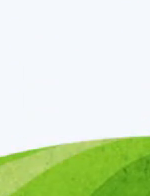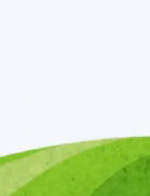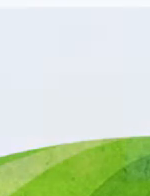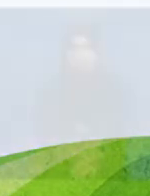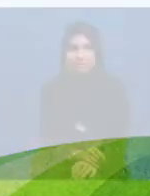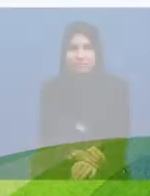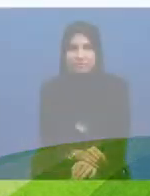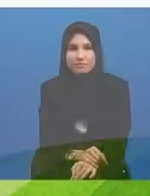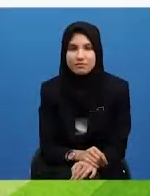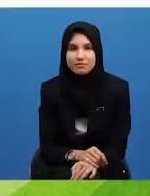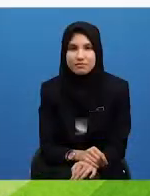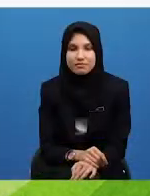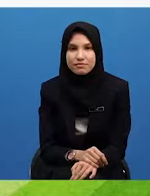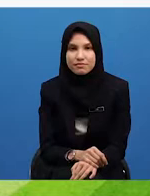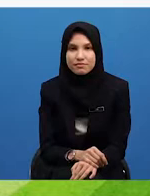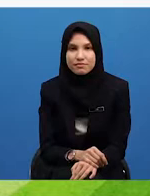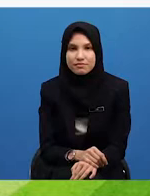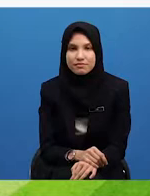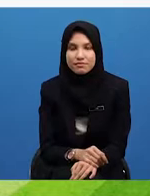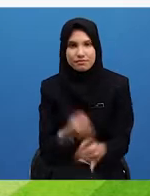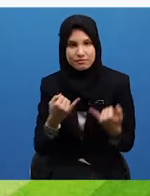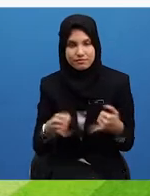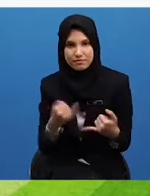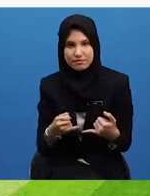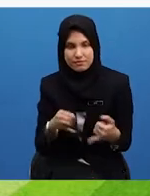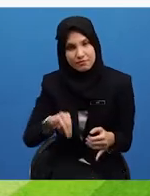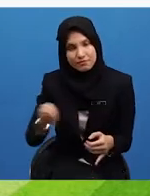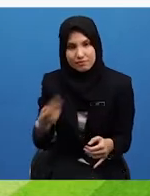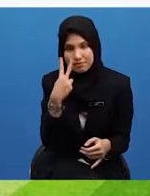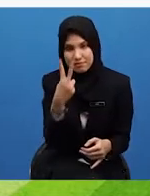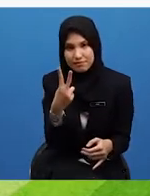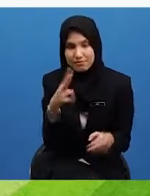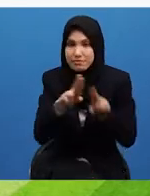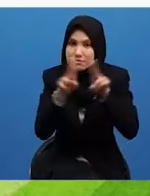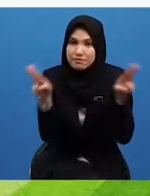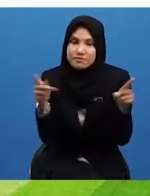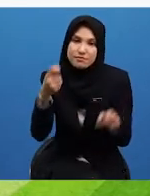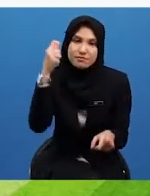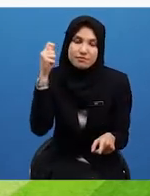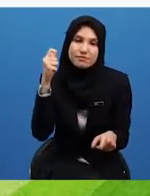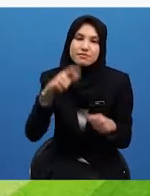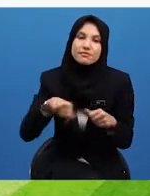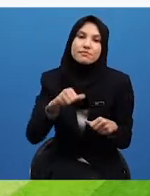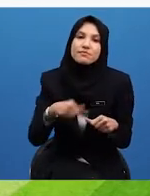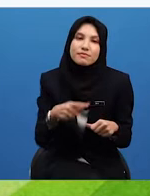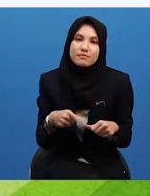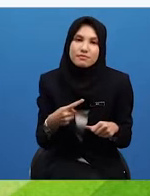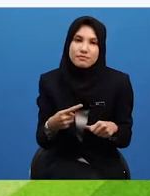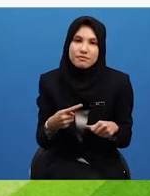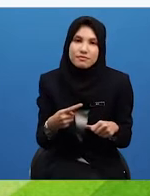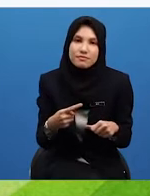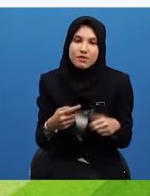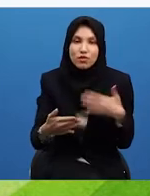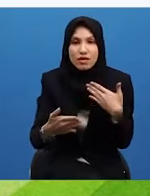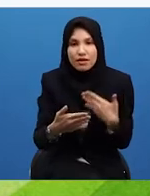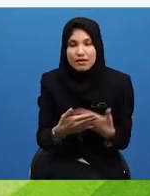jika burit teliti eksperimen Pading apabila cekgu dekatkan